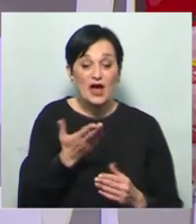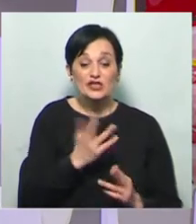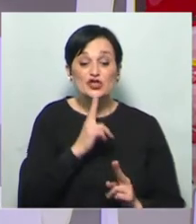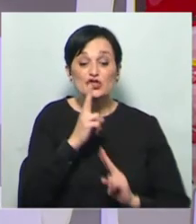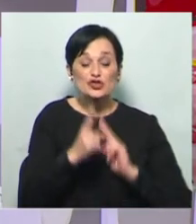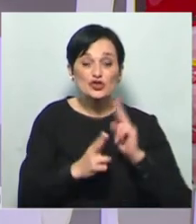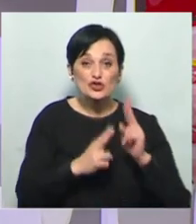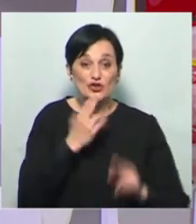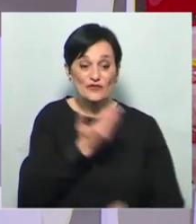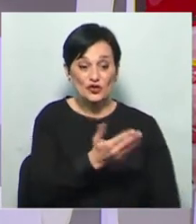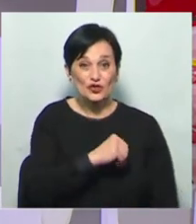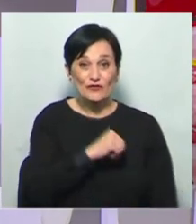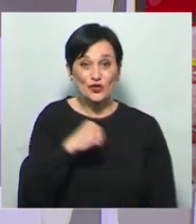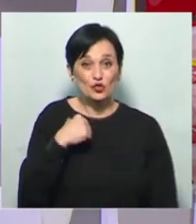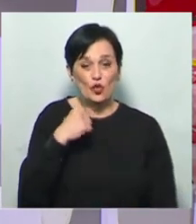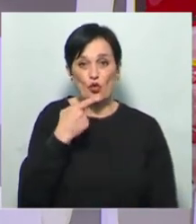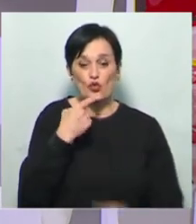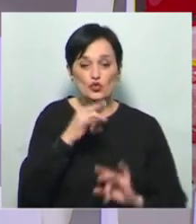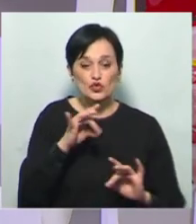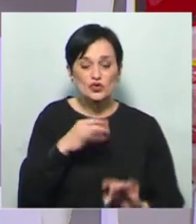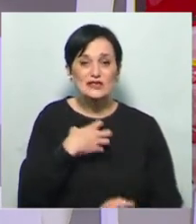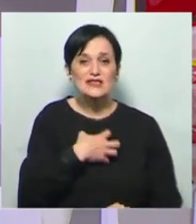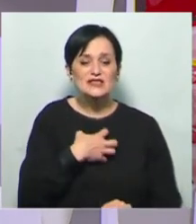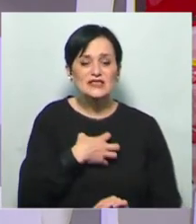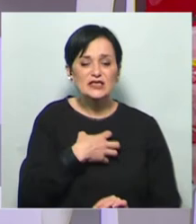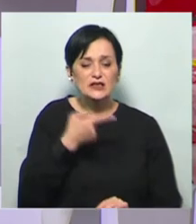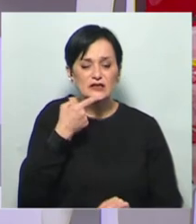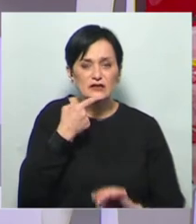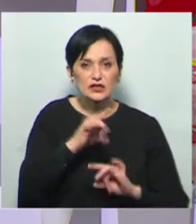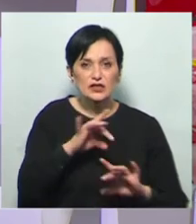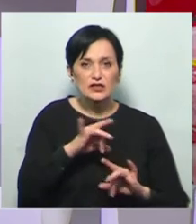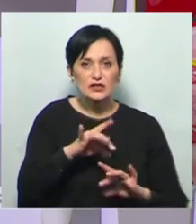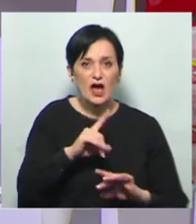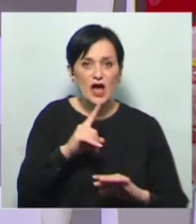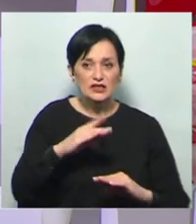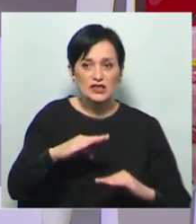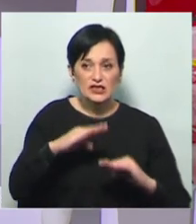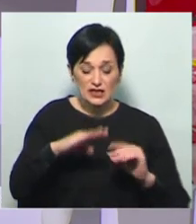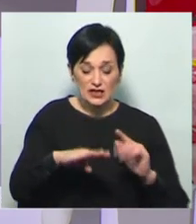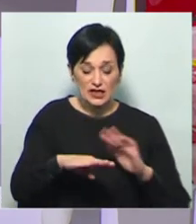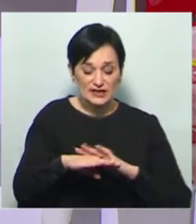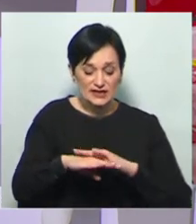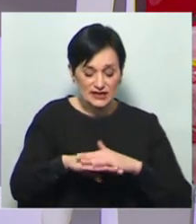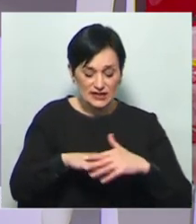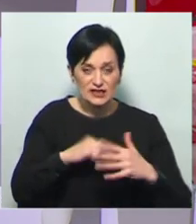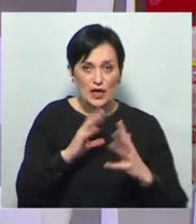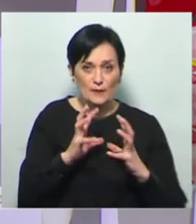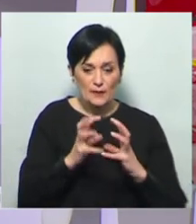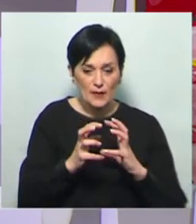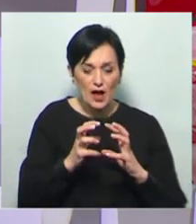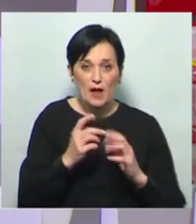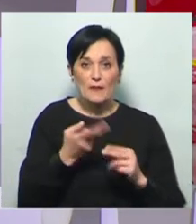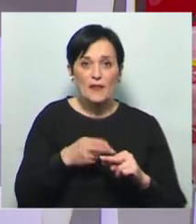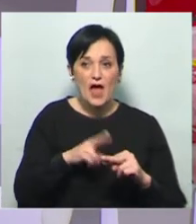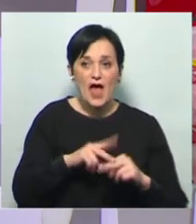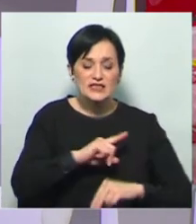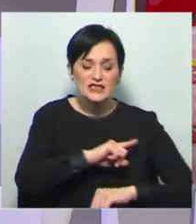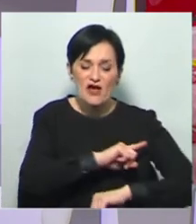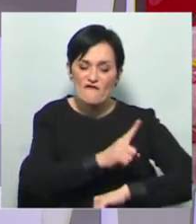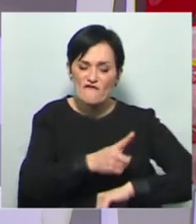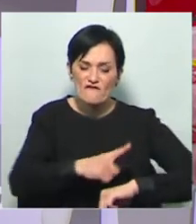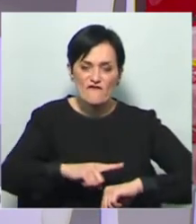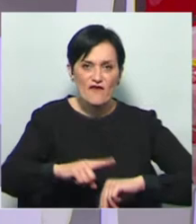თქვა თვითონ ბრძანა და ძირითადი აქცენტი იყო გაკეთებული ზემო კიდურში თითების დაბუშებას. ეს როგორც წესი ვენების პათოლოგიამ